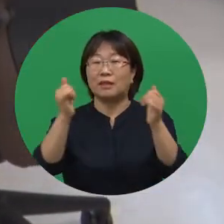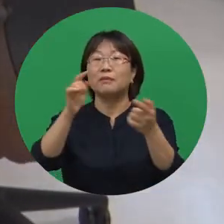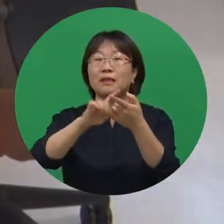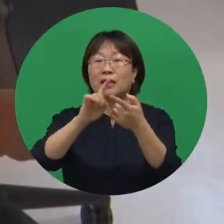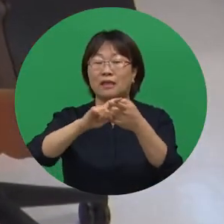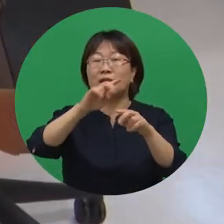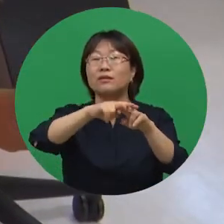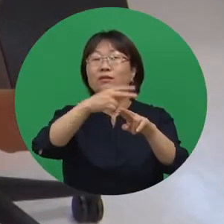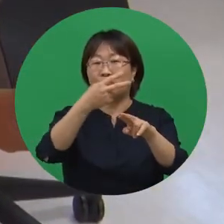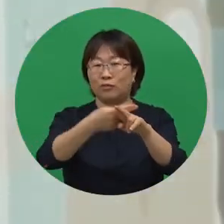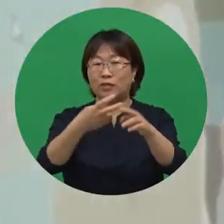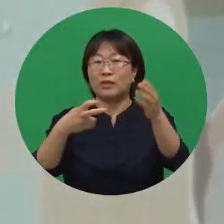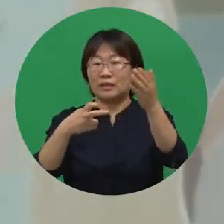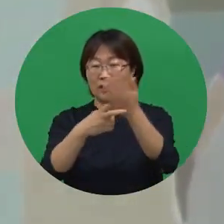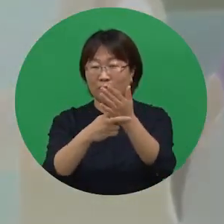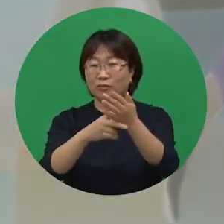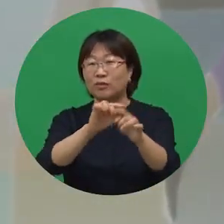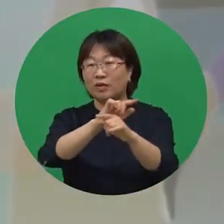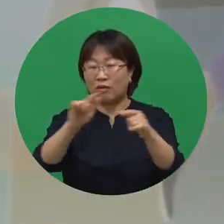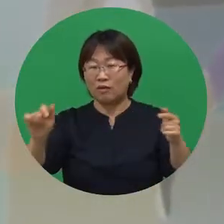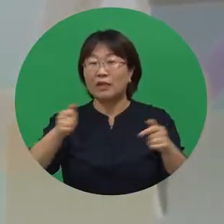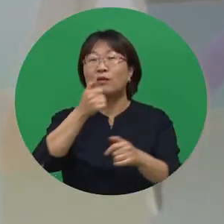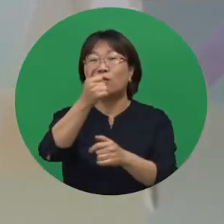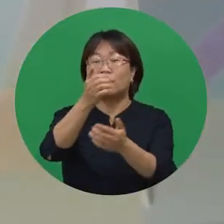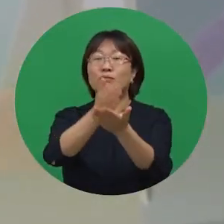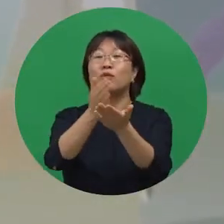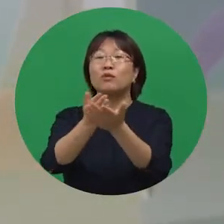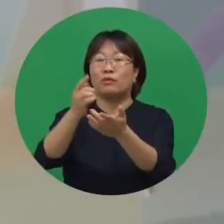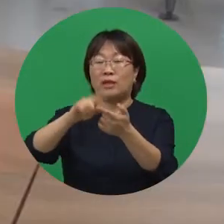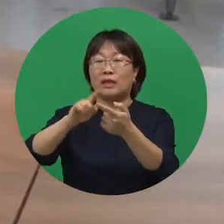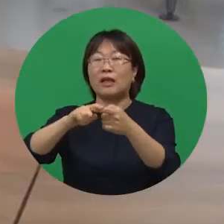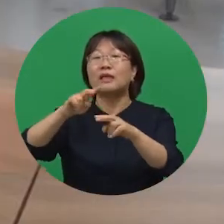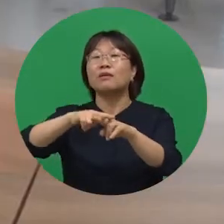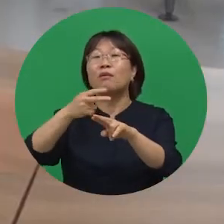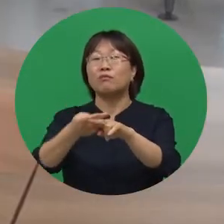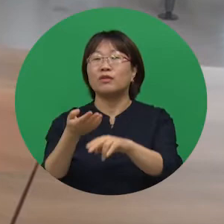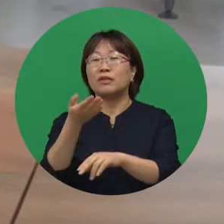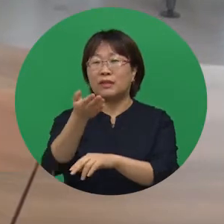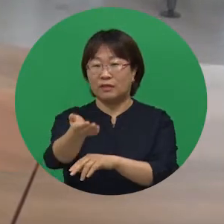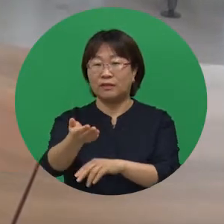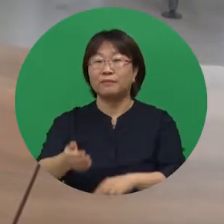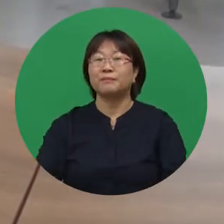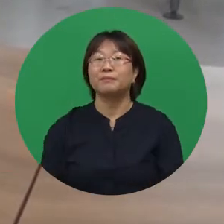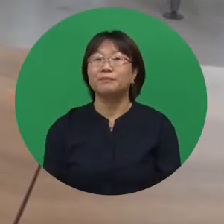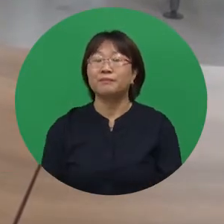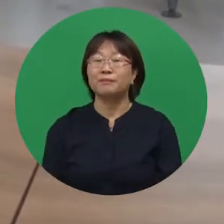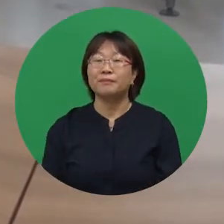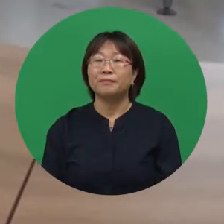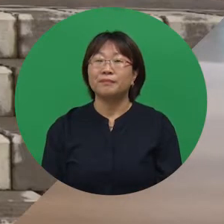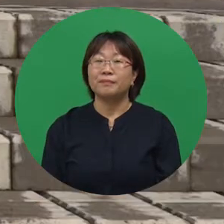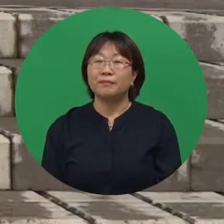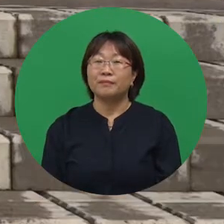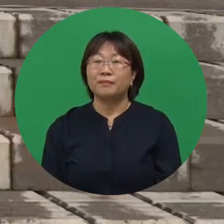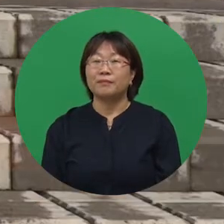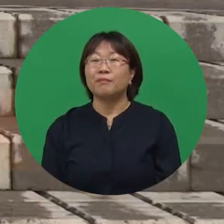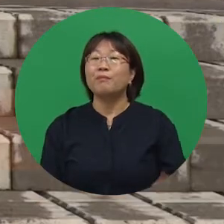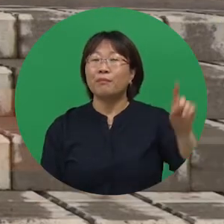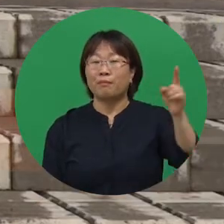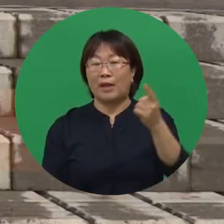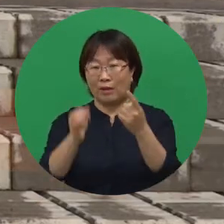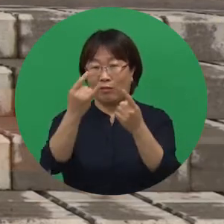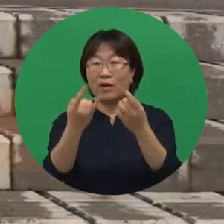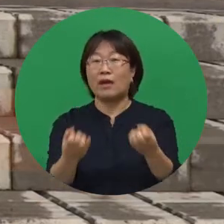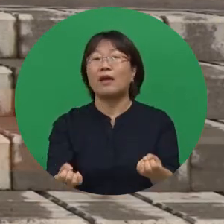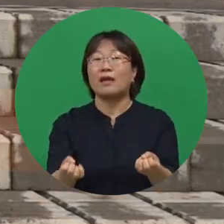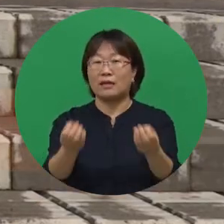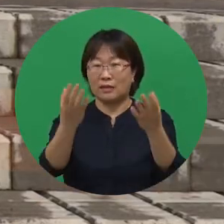분들에게는 공기청정기와 상품권 등 참가의 기쁨을 더해줄 경품 50여 점을 증정합니다. 더불어 100회를